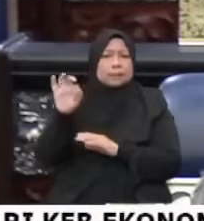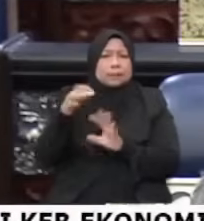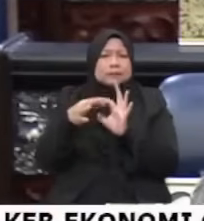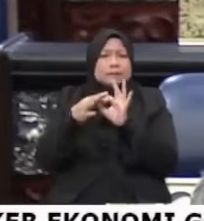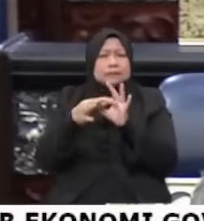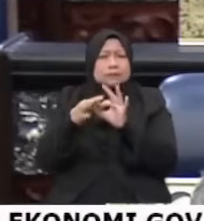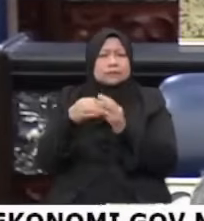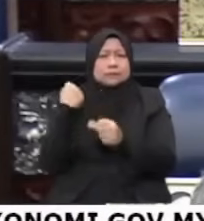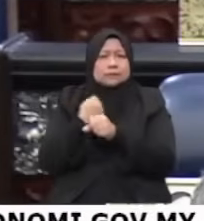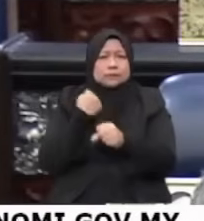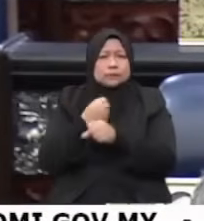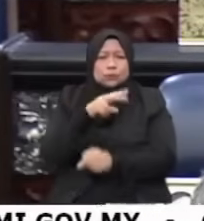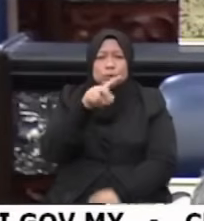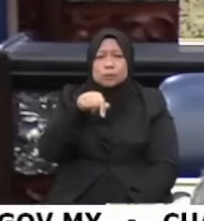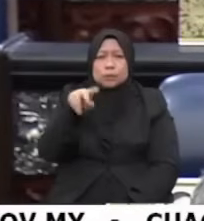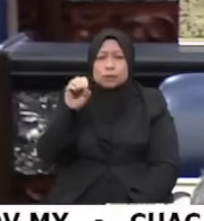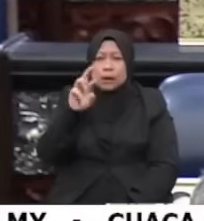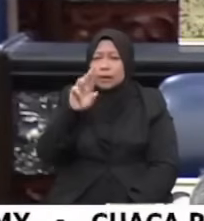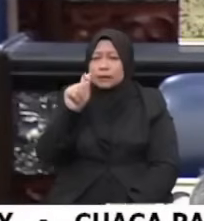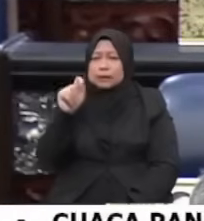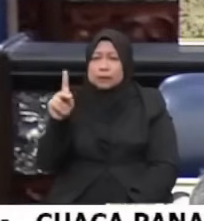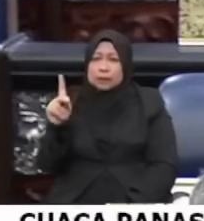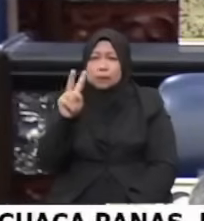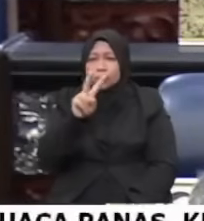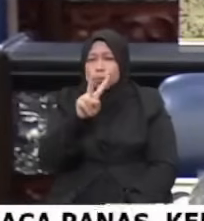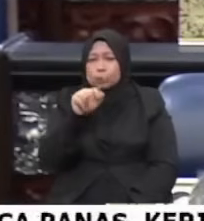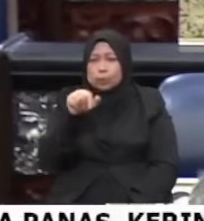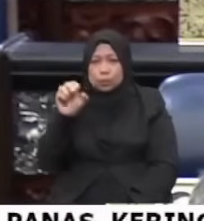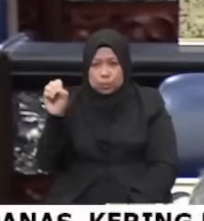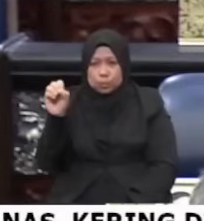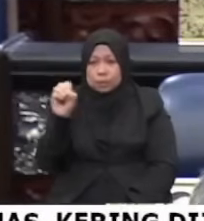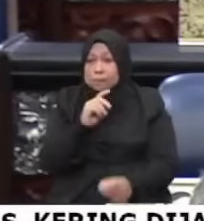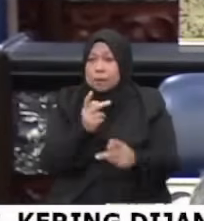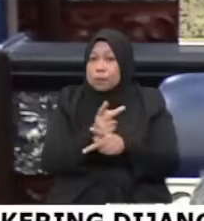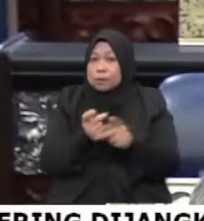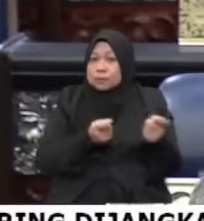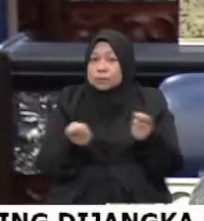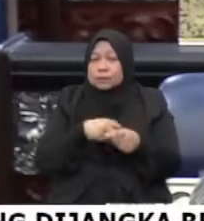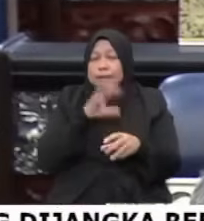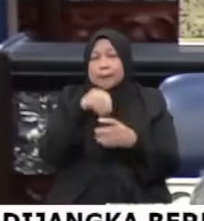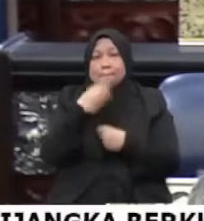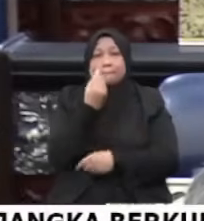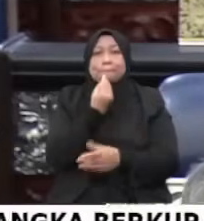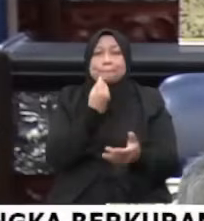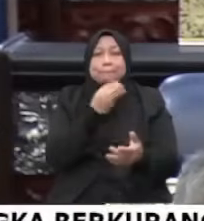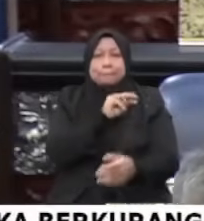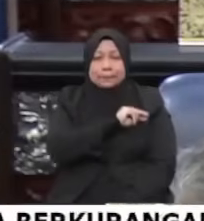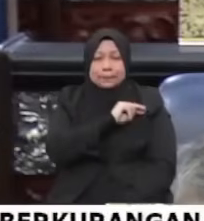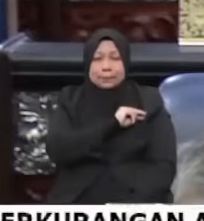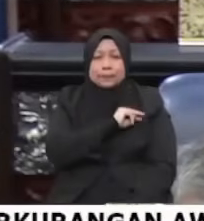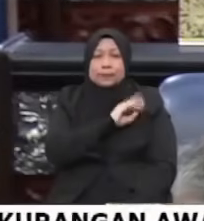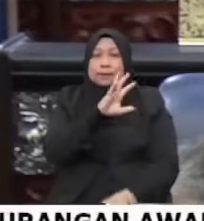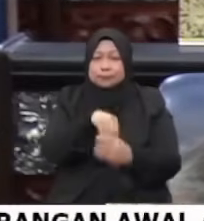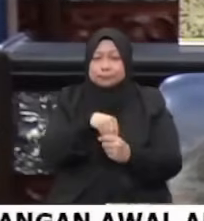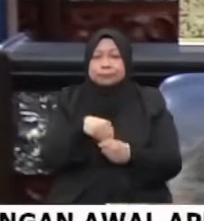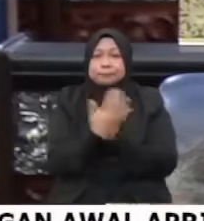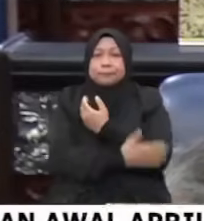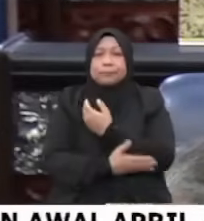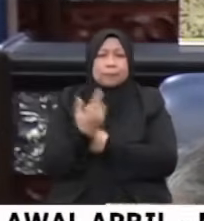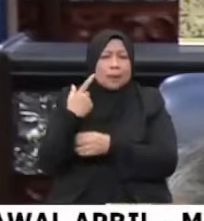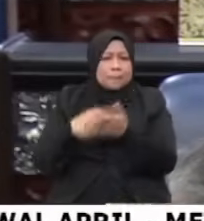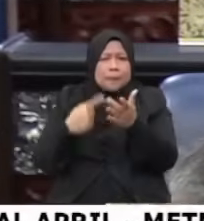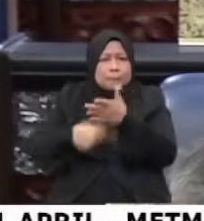kerja 2.0 ataupun rtk 2.0 di bawah seliaan Kementerian Dalam Negeri justeru sebarang